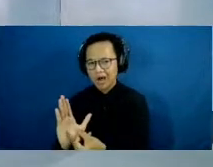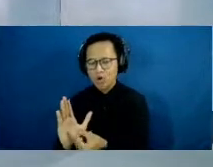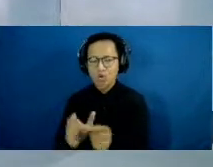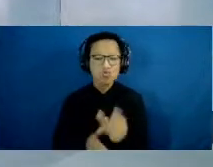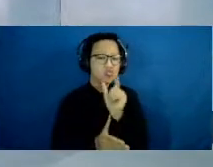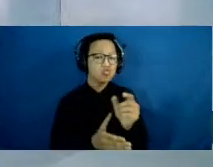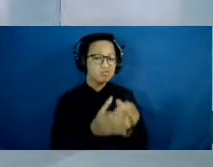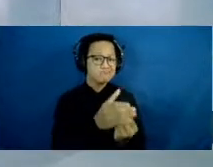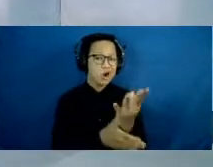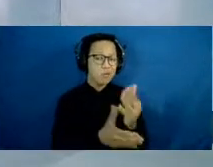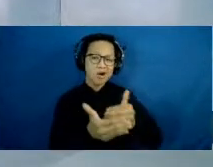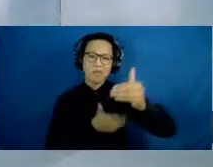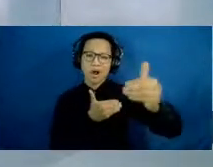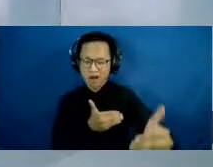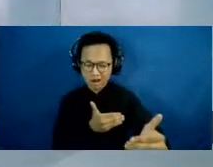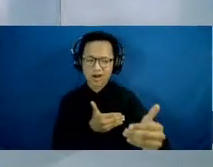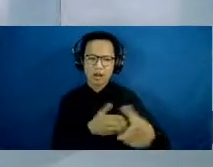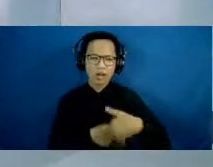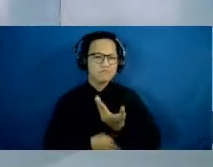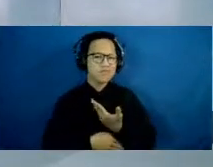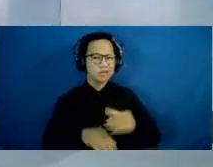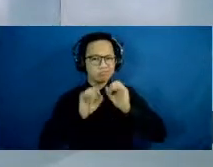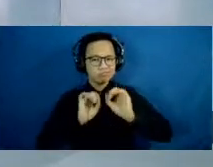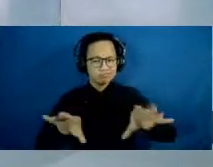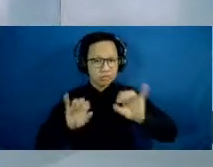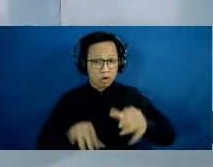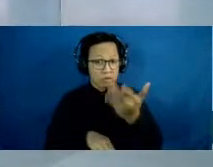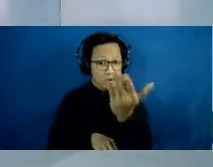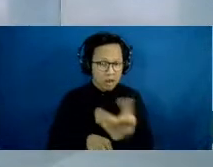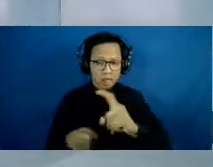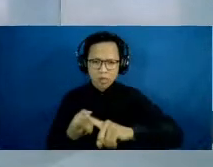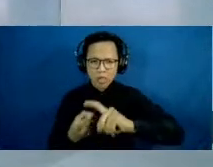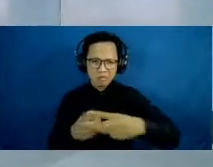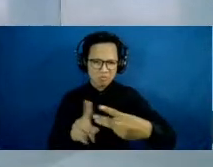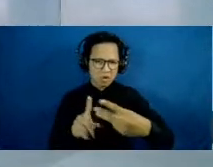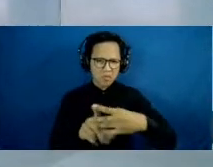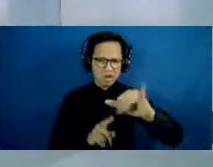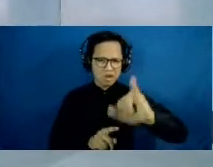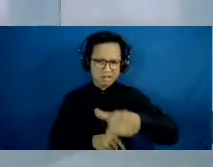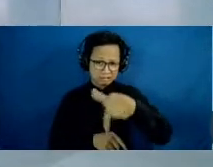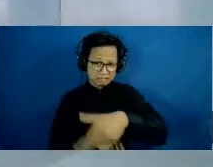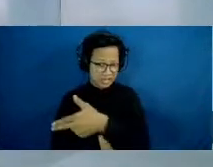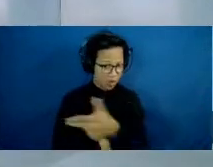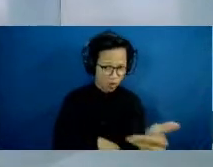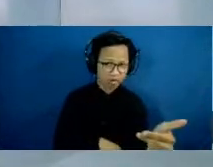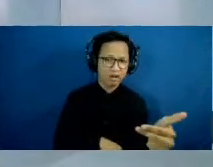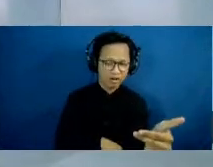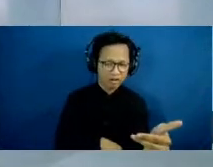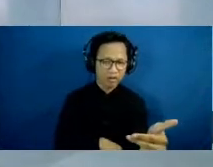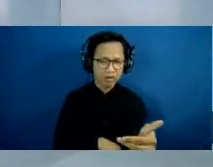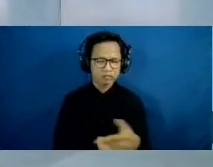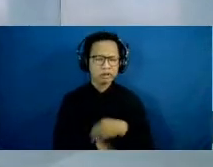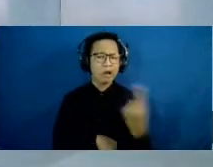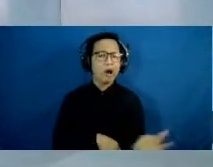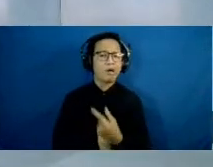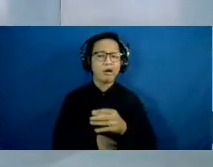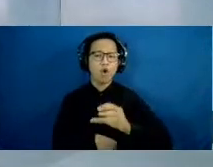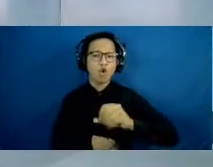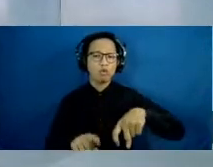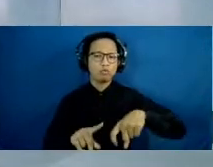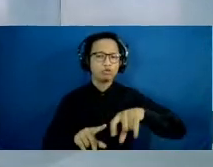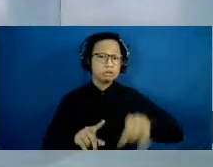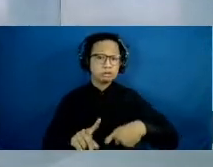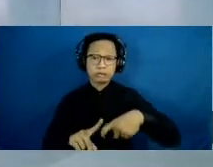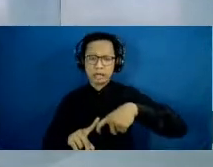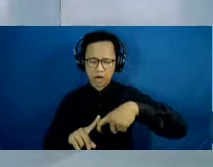berkembang. Nah kita ingin sampaikan juga nih kepada kawan BBI yang ada di seluruh Indonesia bahwa kita dari OJK atau Otoritas Jasa